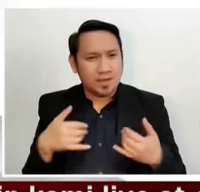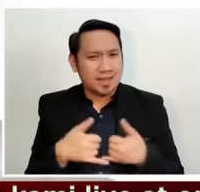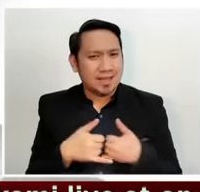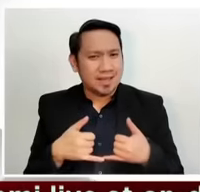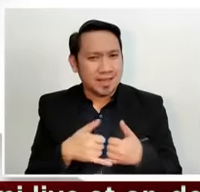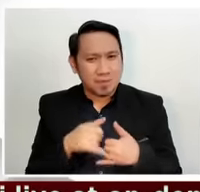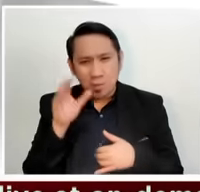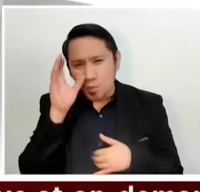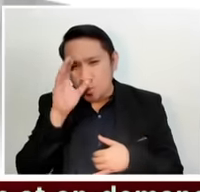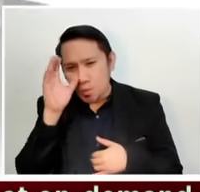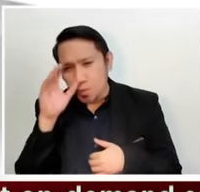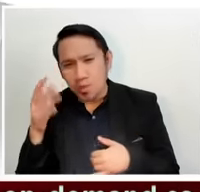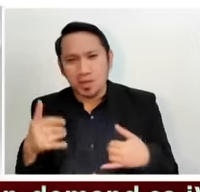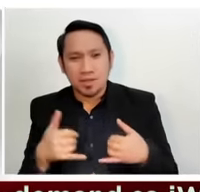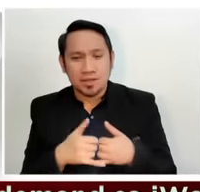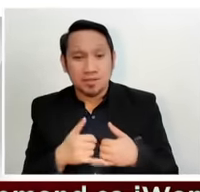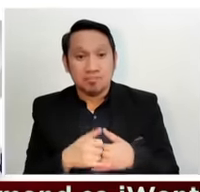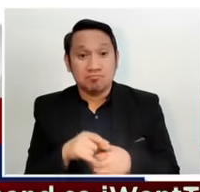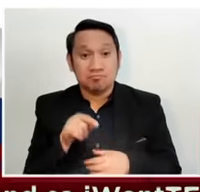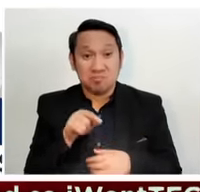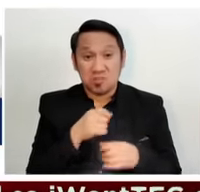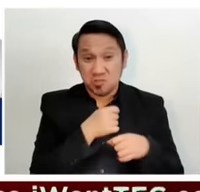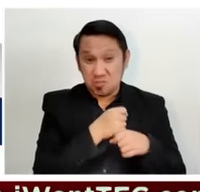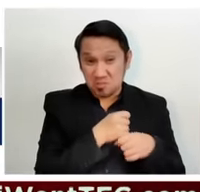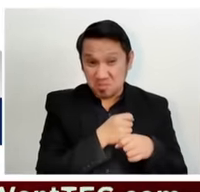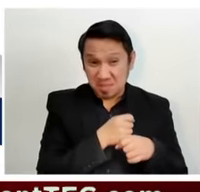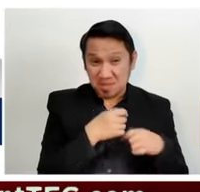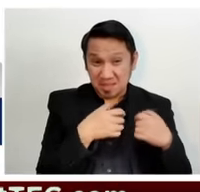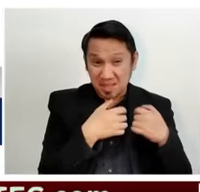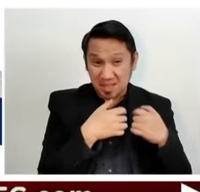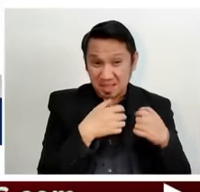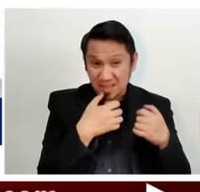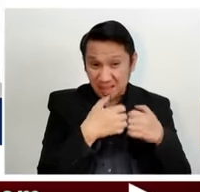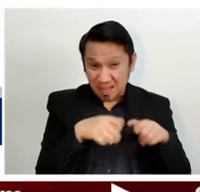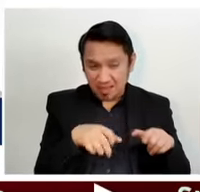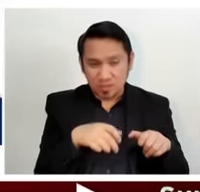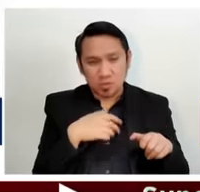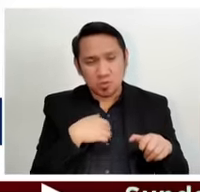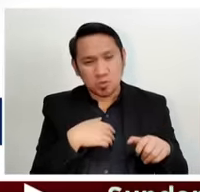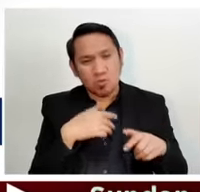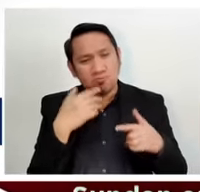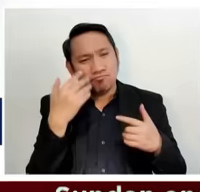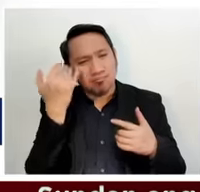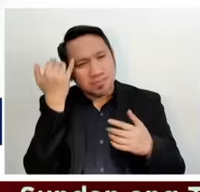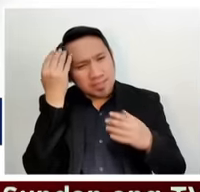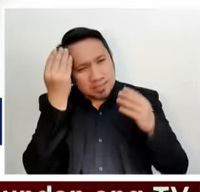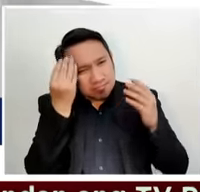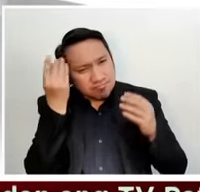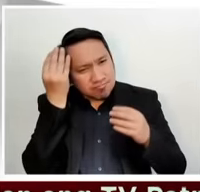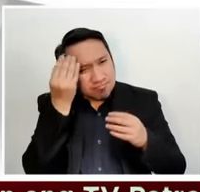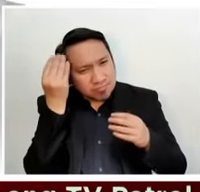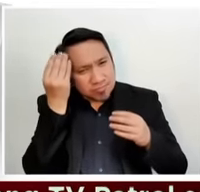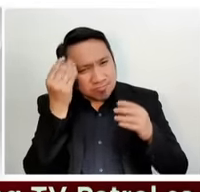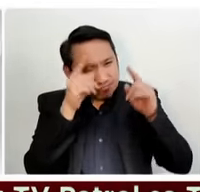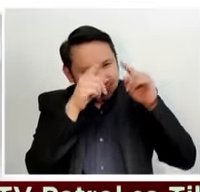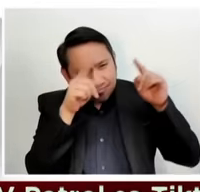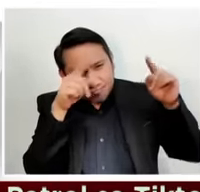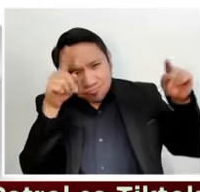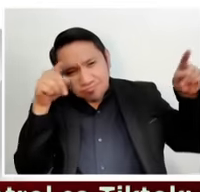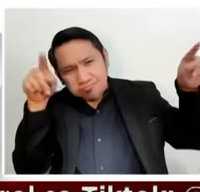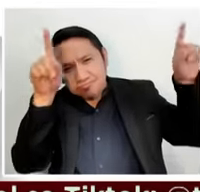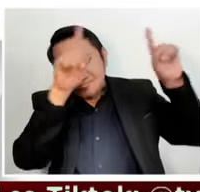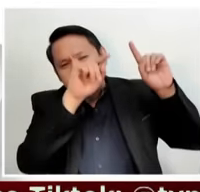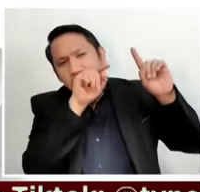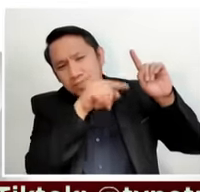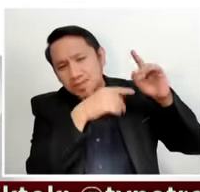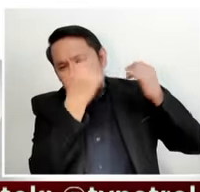Sa paggawa ng itlog, yung imagination nyo, limitless, walang limit. Sa pagkukulay ng itlog, pwede